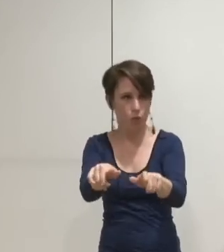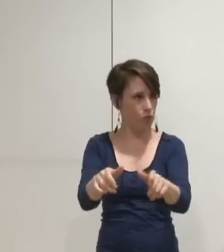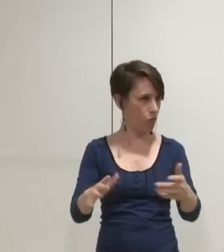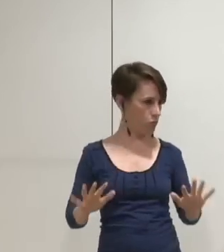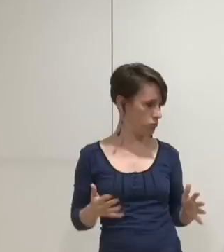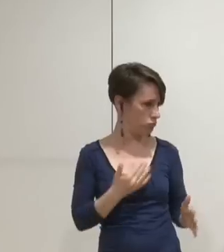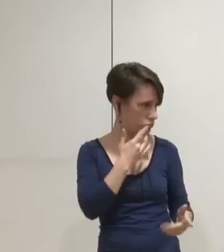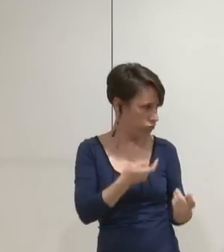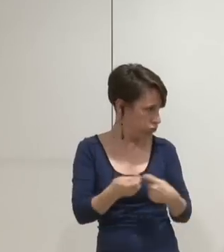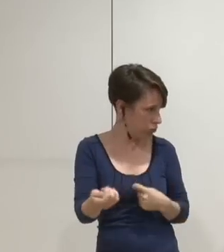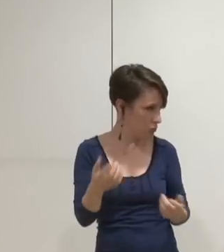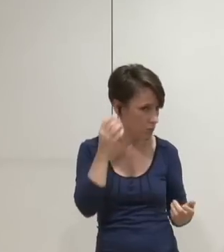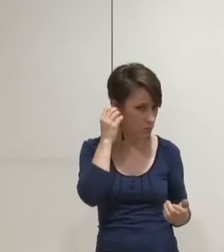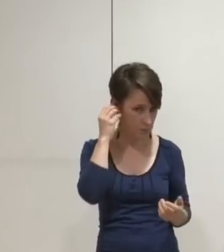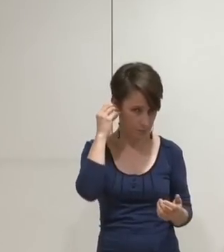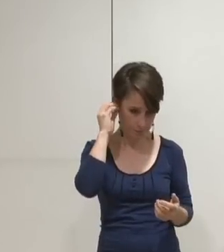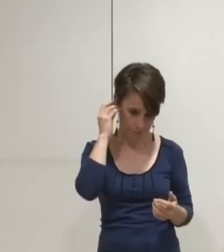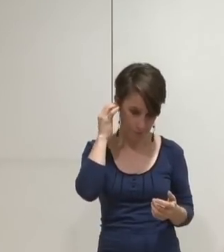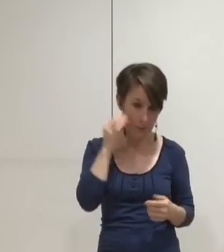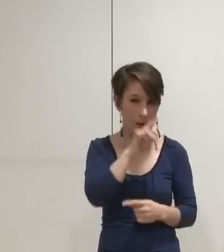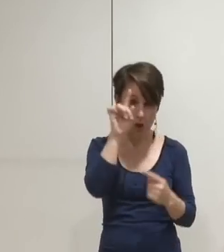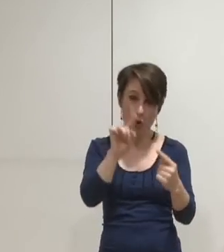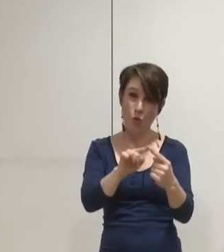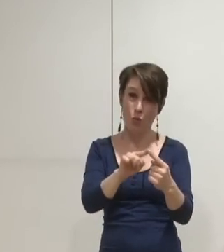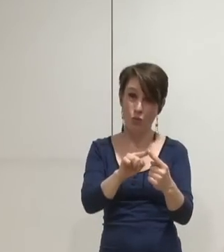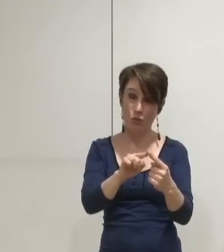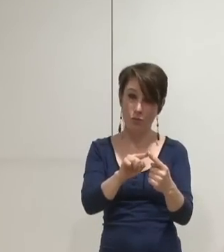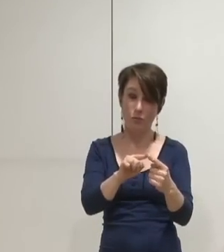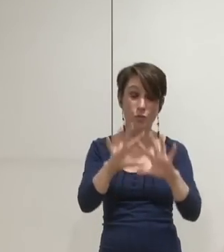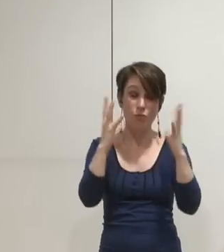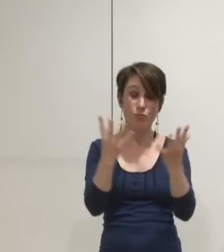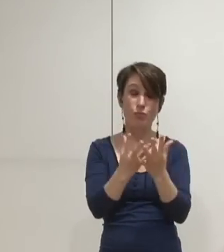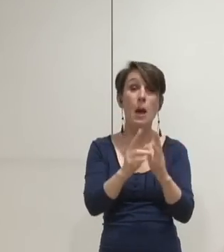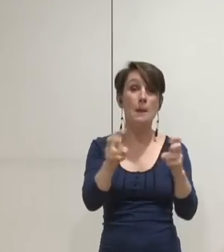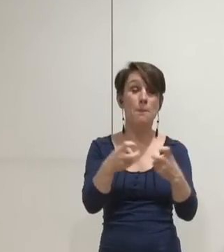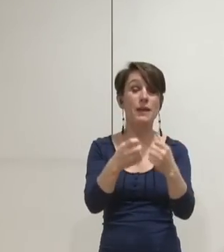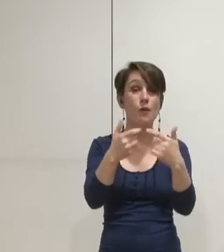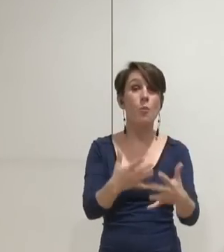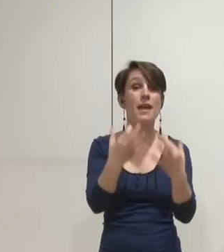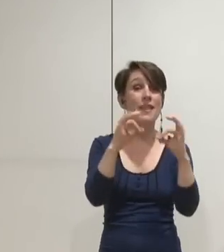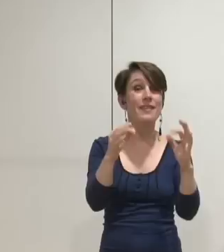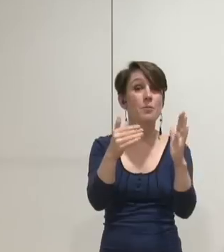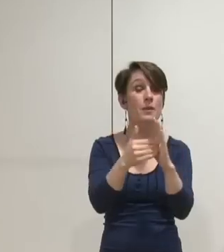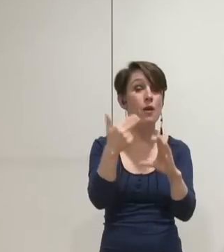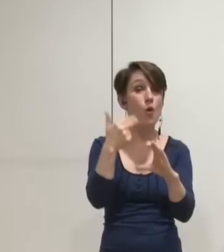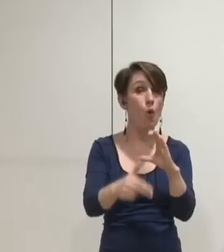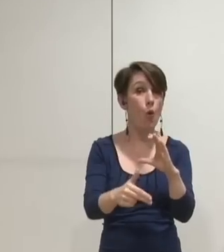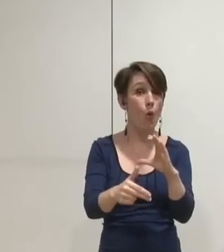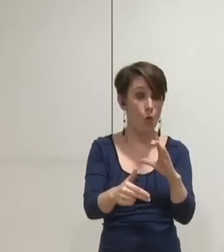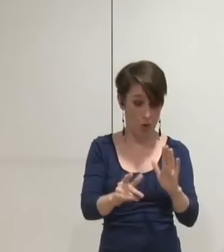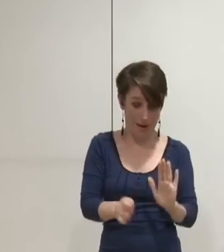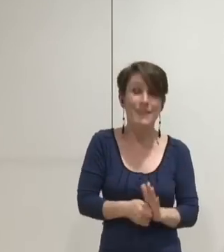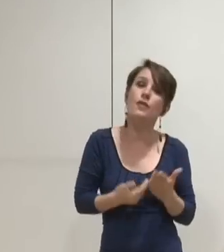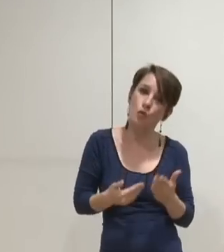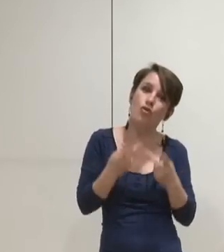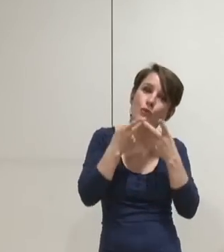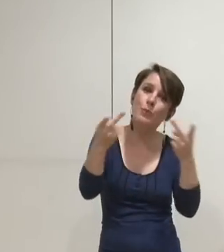celui-ci tout ceci pour un surcout annoncé de 10000 € à la date t d'aujourd'hui sans